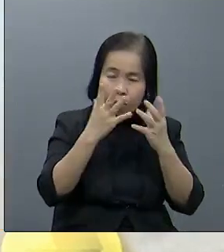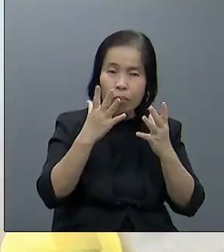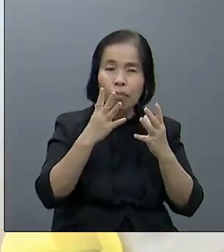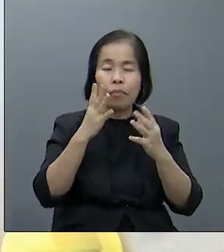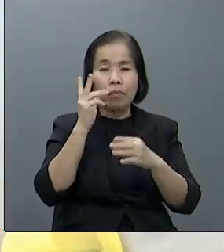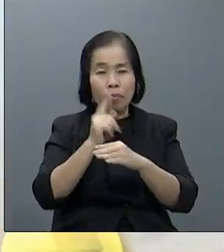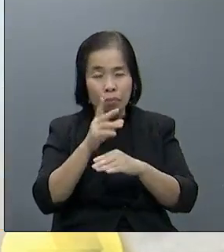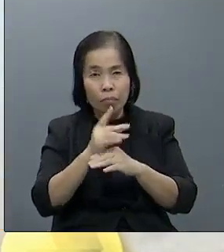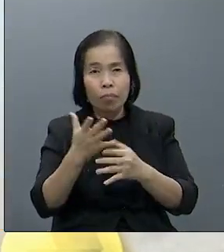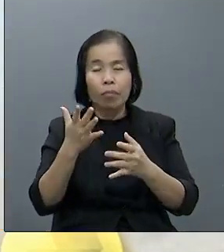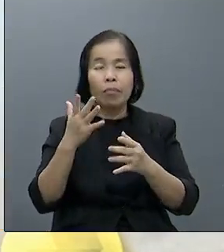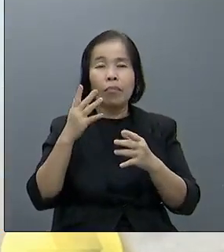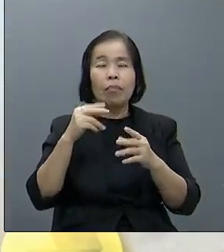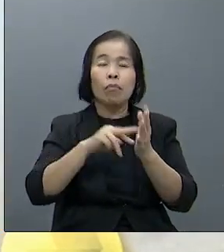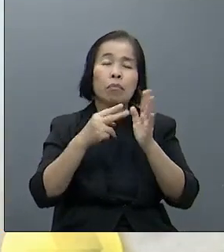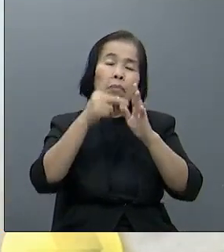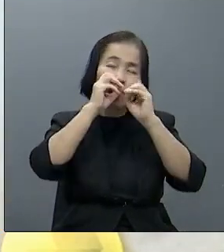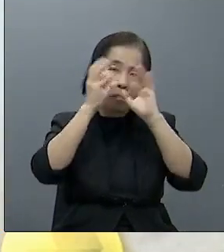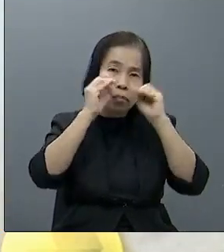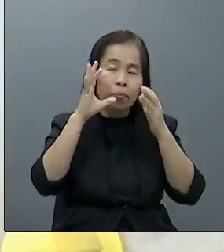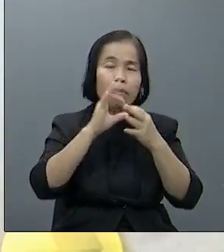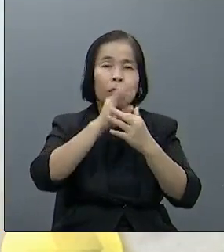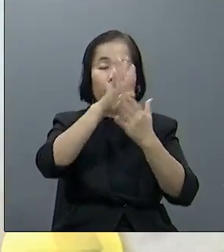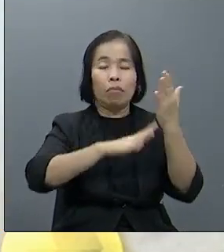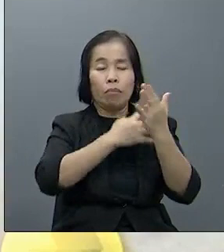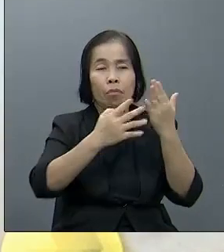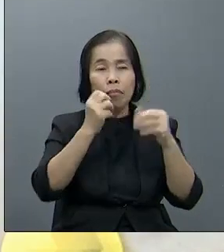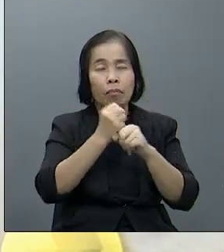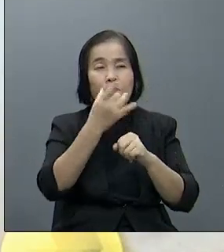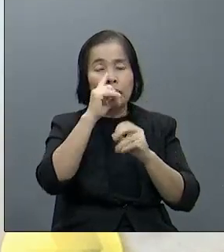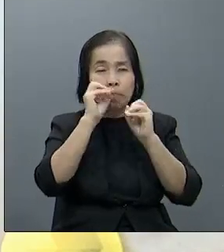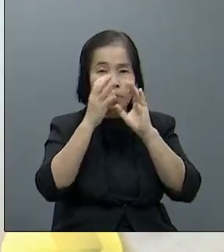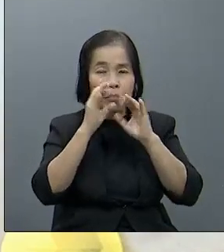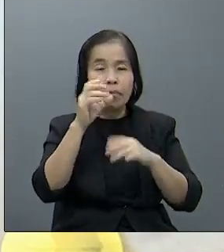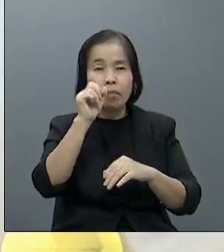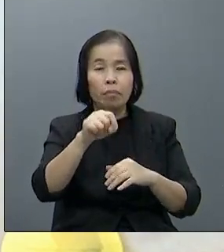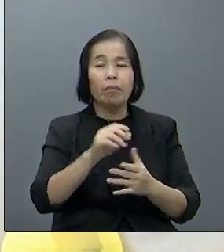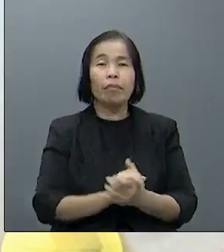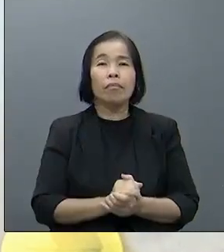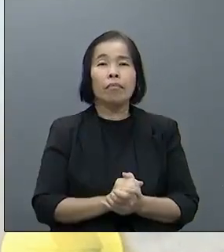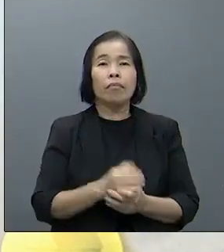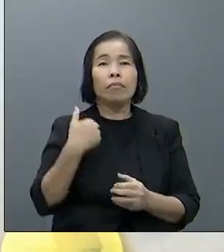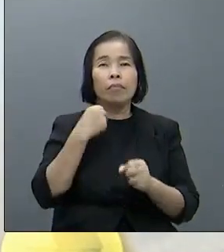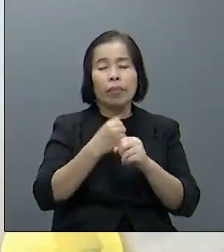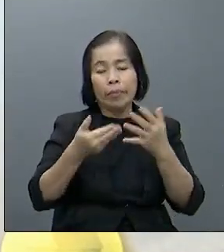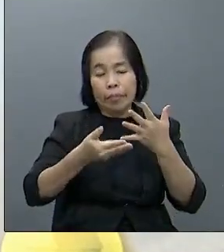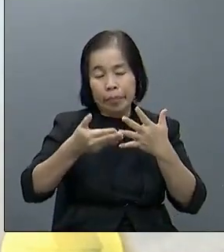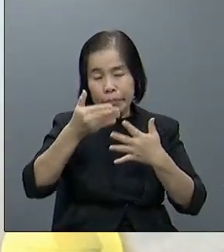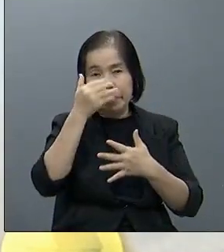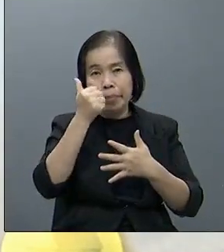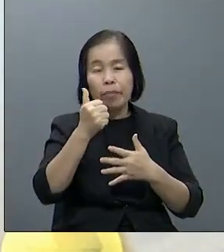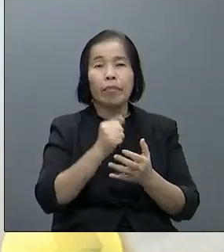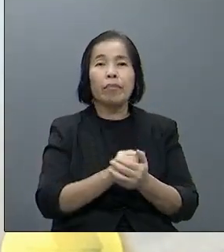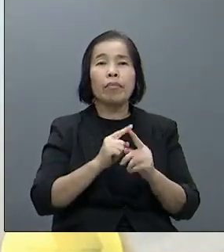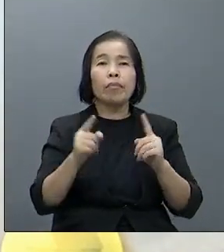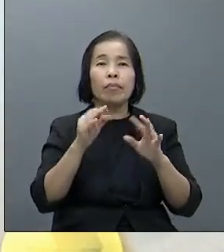ของของนโยบายนะที่จะออกมาว่าจะจะจะจะมีอะไรแล้วก็จะเอ่จะรายละเอียดที่เกี่ยวกับบายที่ออกมาเป็นยังไง